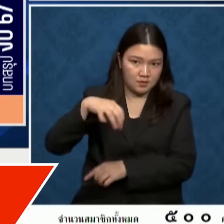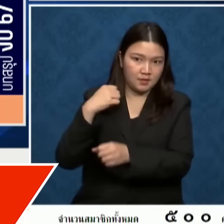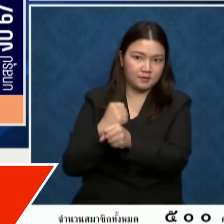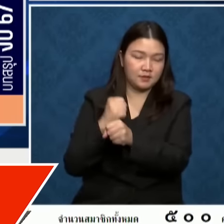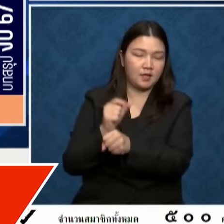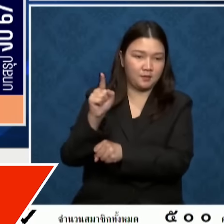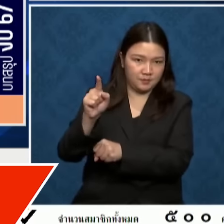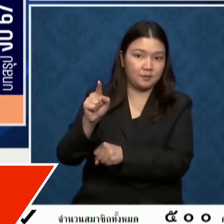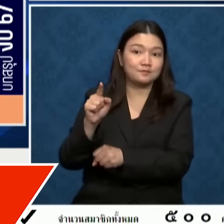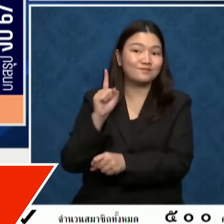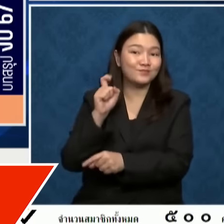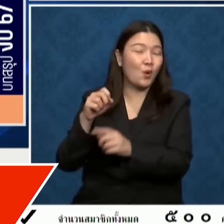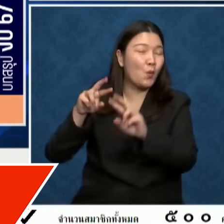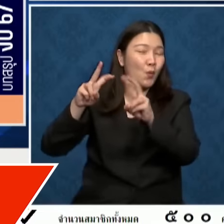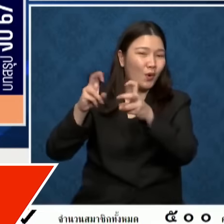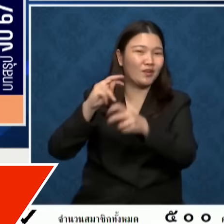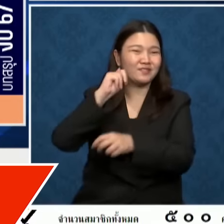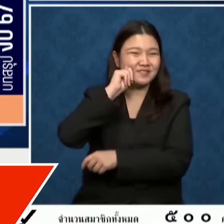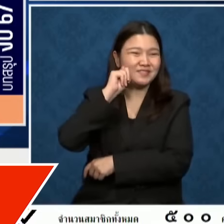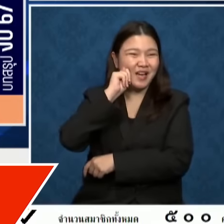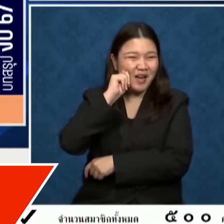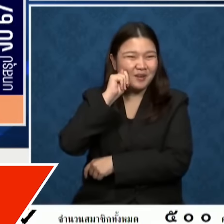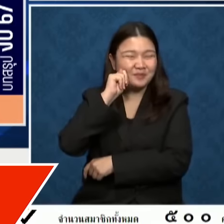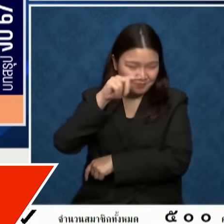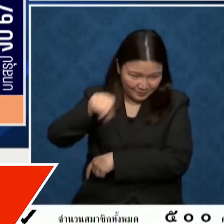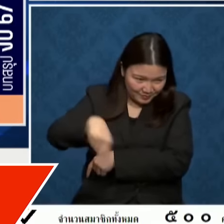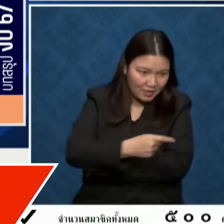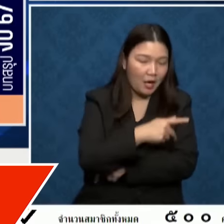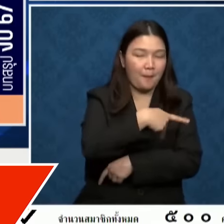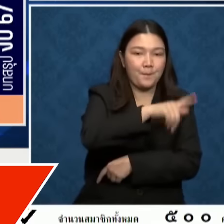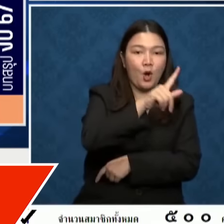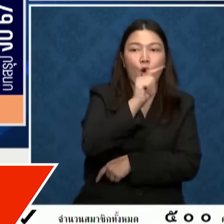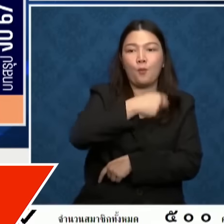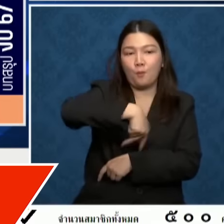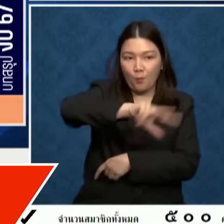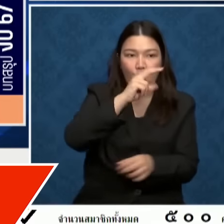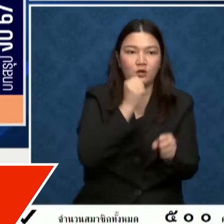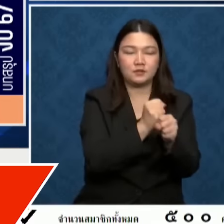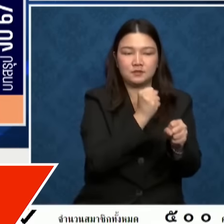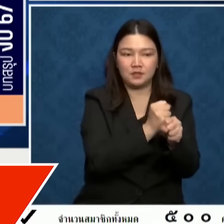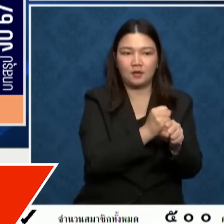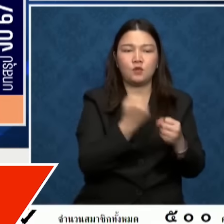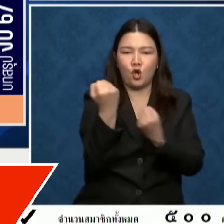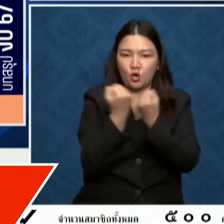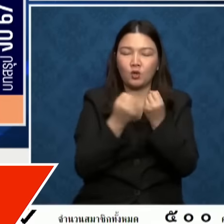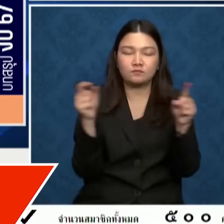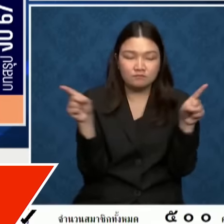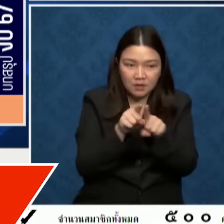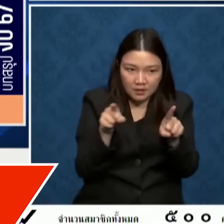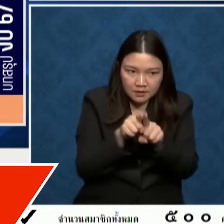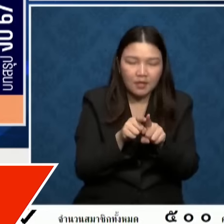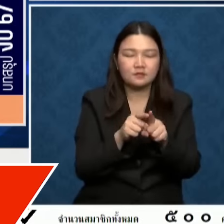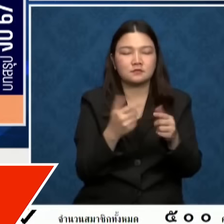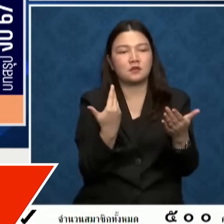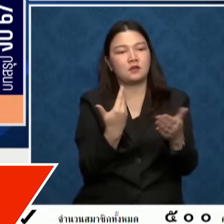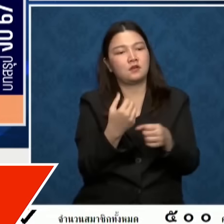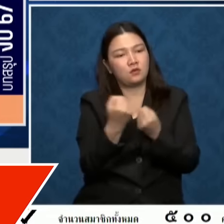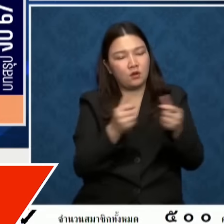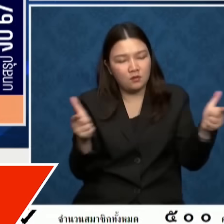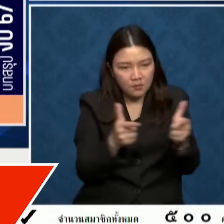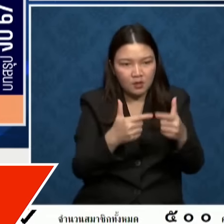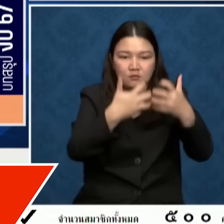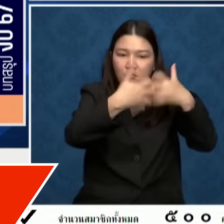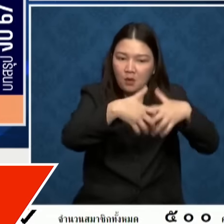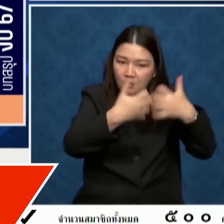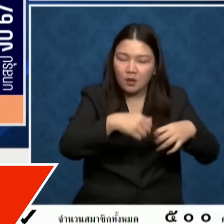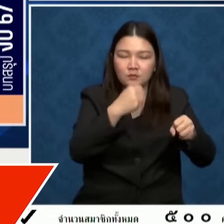วกับระบบประปา สเปคเดียวกัน กับที่ทางป่.พ.จะจัดซือลดแรนด์เดียวกัน ไซส์เดียวกัน ระบบเห